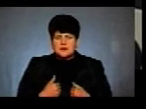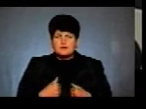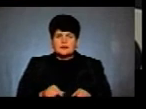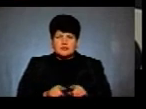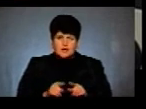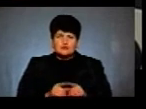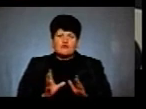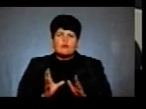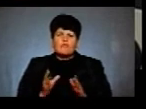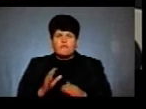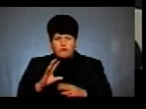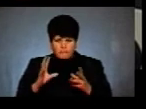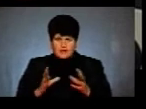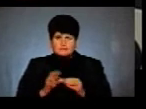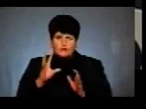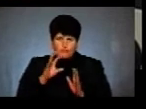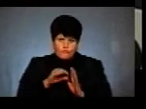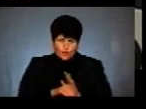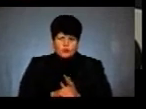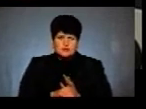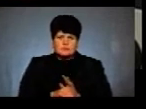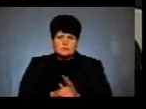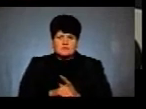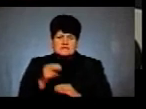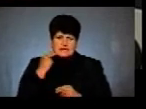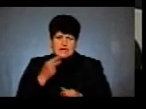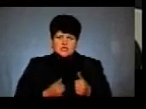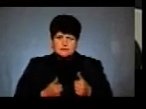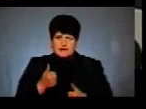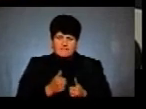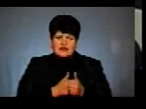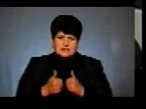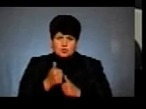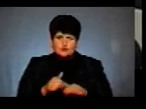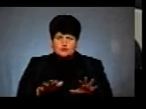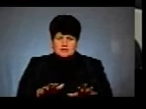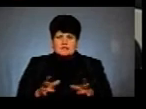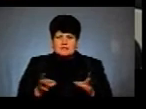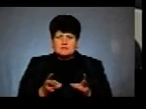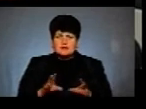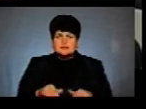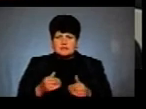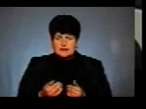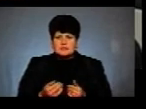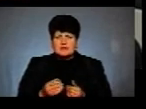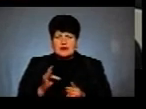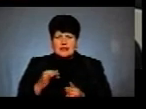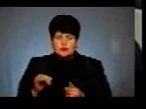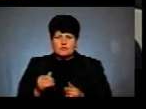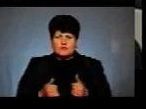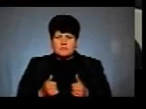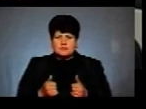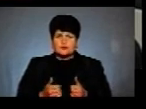також, в принципі, входимо однозначно за кращими рейтингами в лідируючі позиції. Зокрема, треба згадати той самий рейтинг WebMetrics,